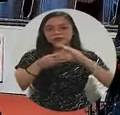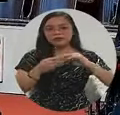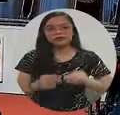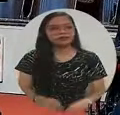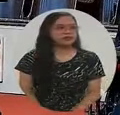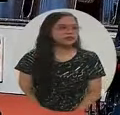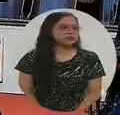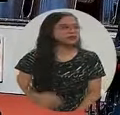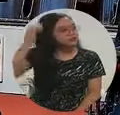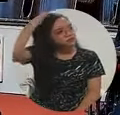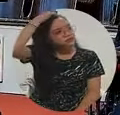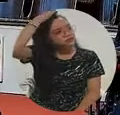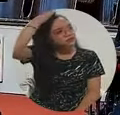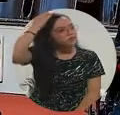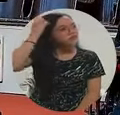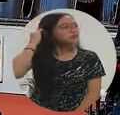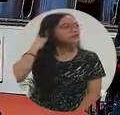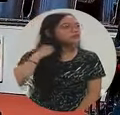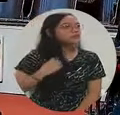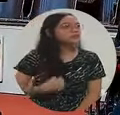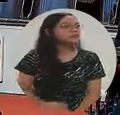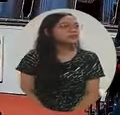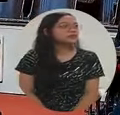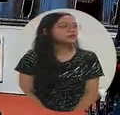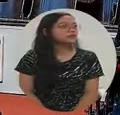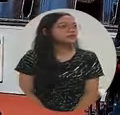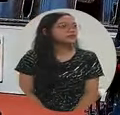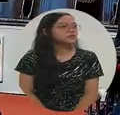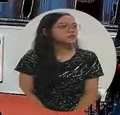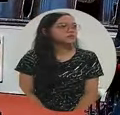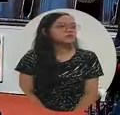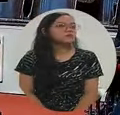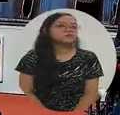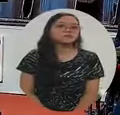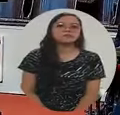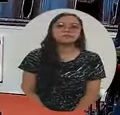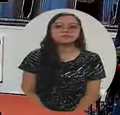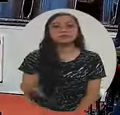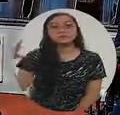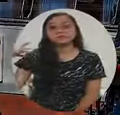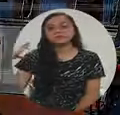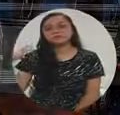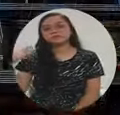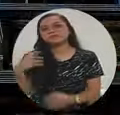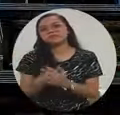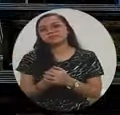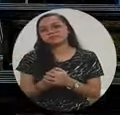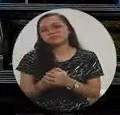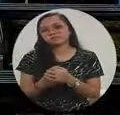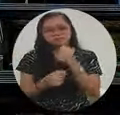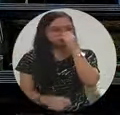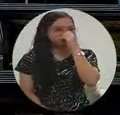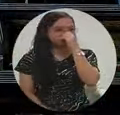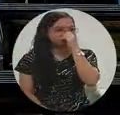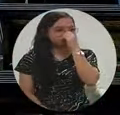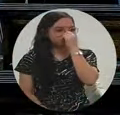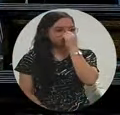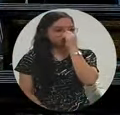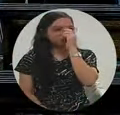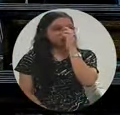Nakadungog ko nga kani inyong hitsurang pagkagwapo nasa inyong dugo, no? Ingon sa ingon si Tikyo,